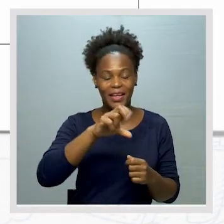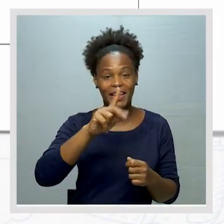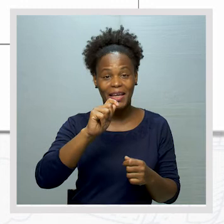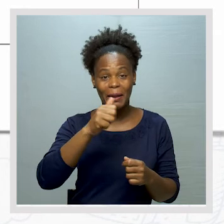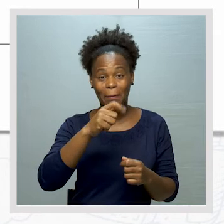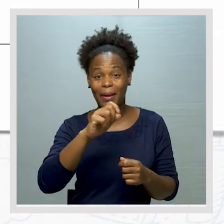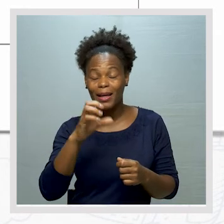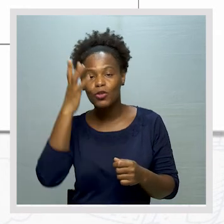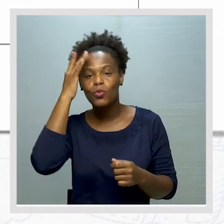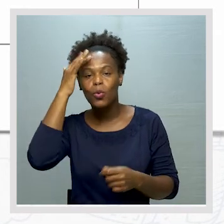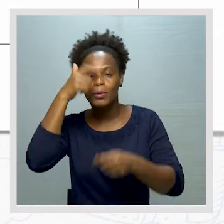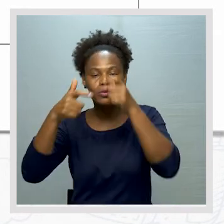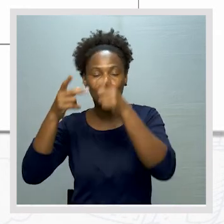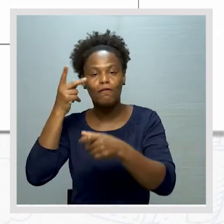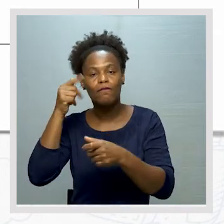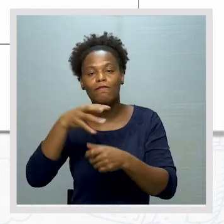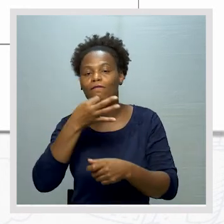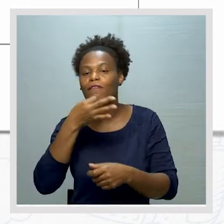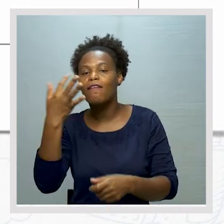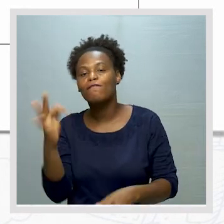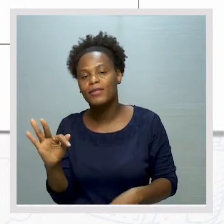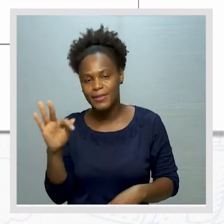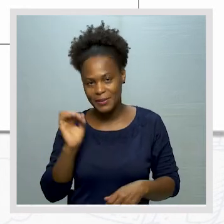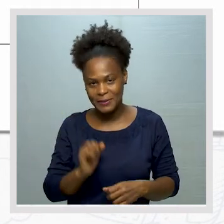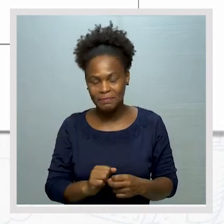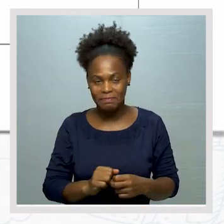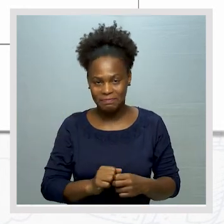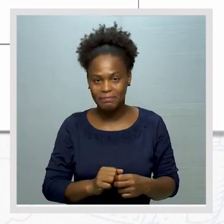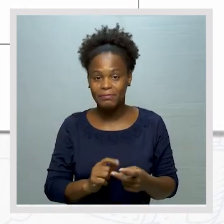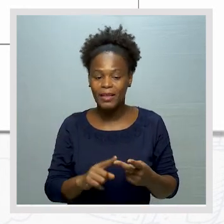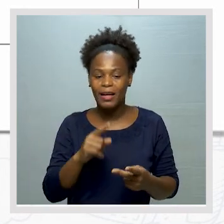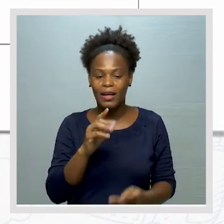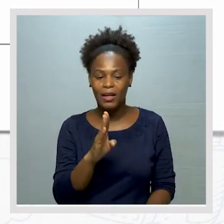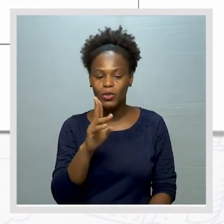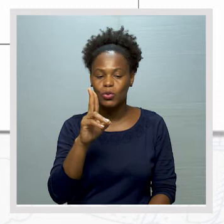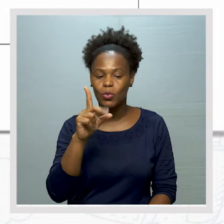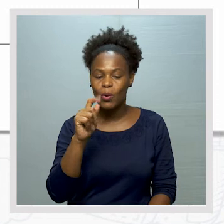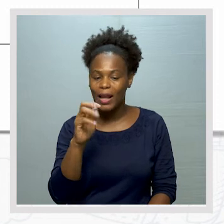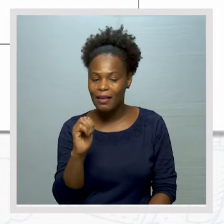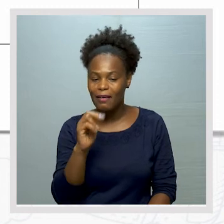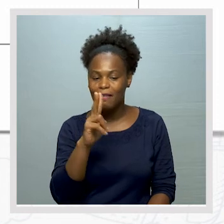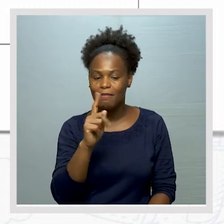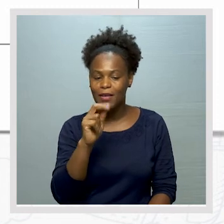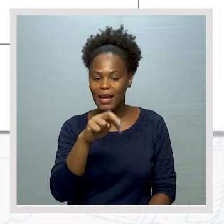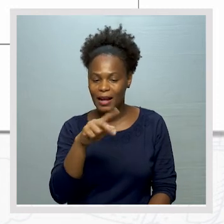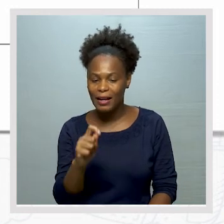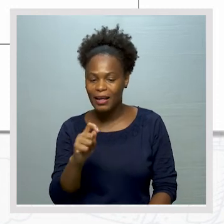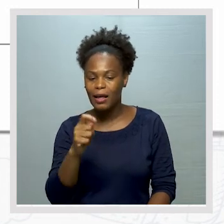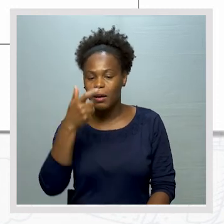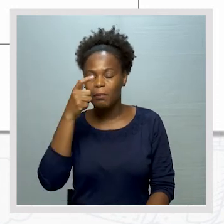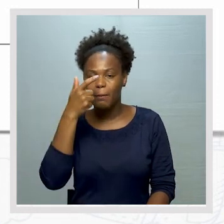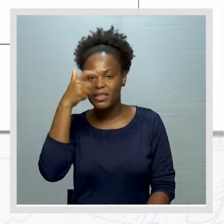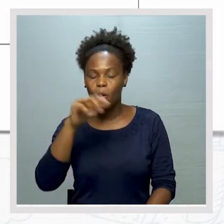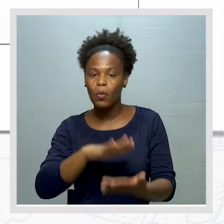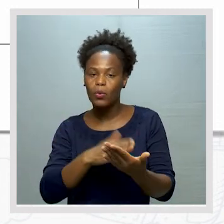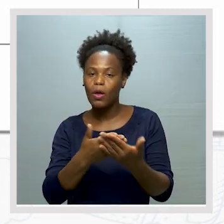avons nombre d'habitants parlant français. Jules Verne, c'est sûrement traduction en